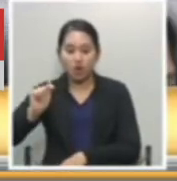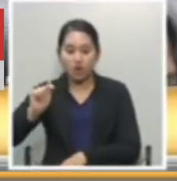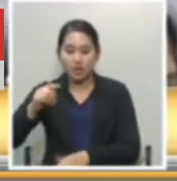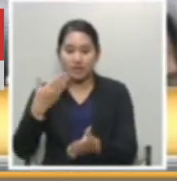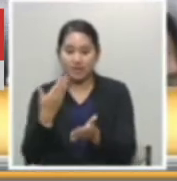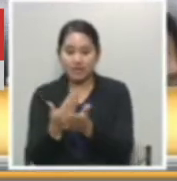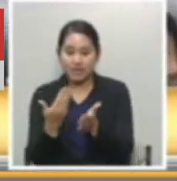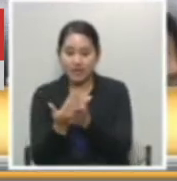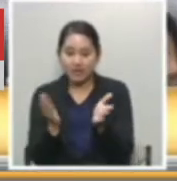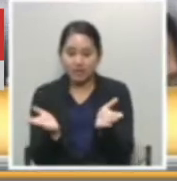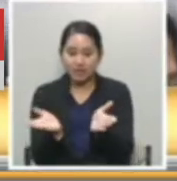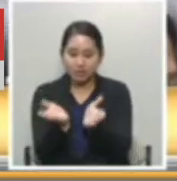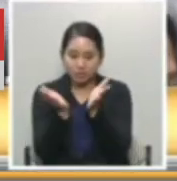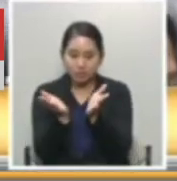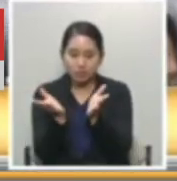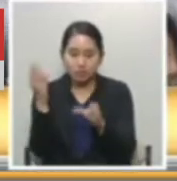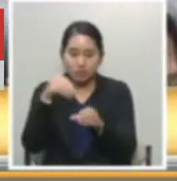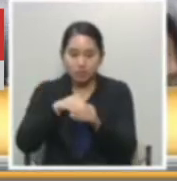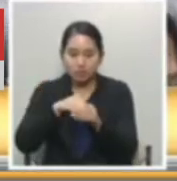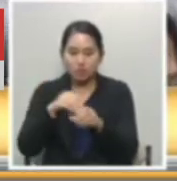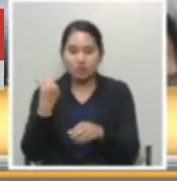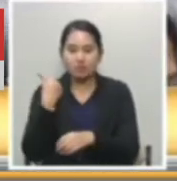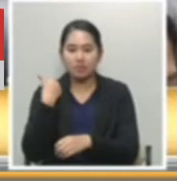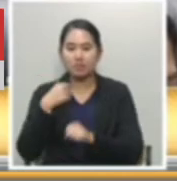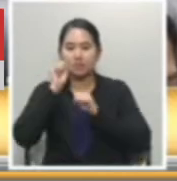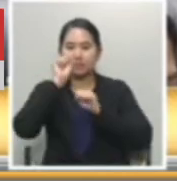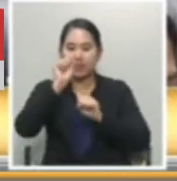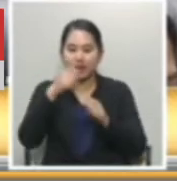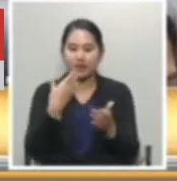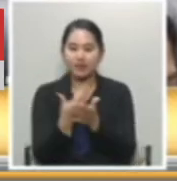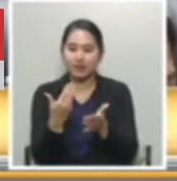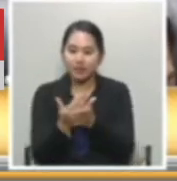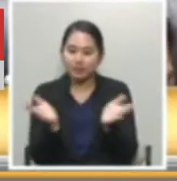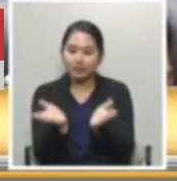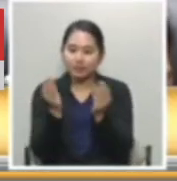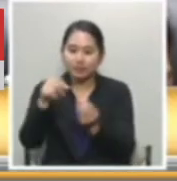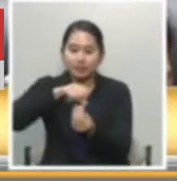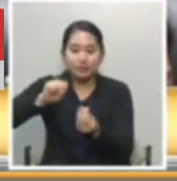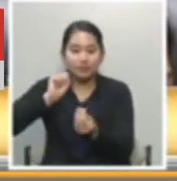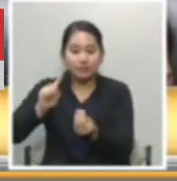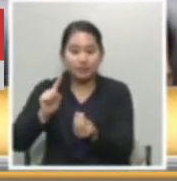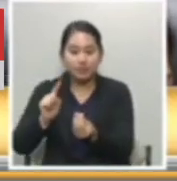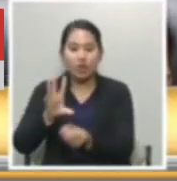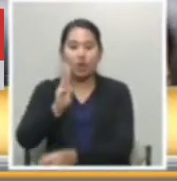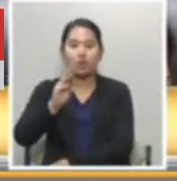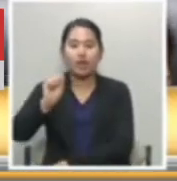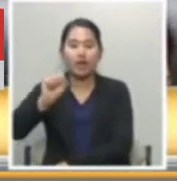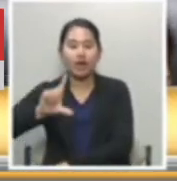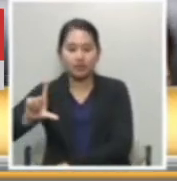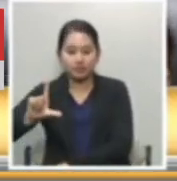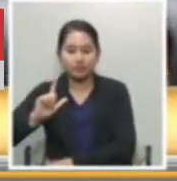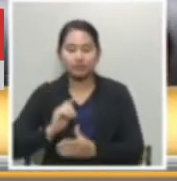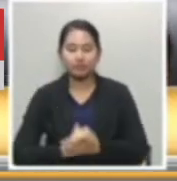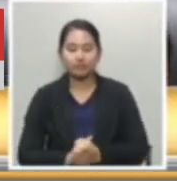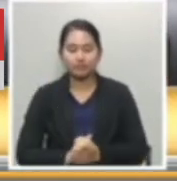ครับนะครับเขาประกาศกันโครมๆเอาไปกระตุ้นเศรษฐกิจอีกเท่าไหร่ครับ600,000ล้านบาท